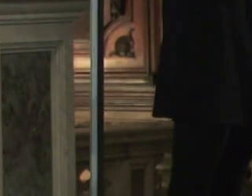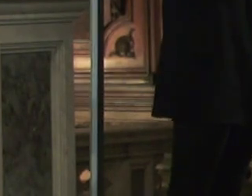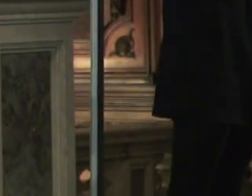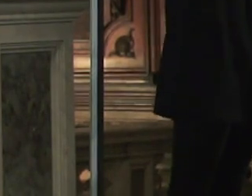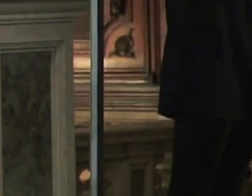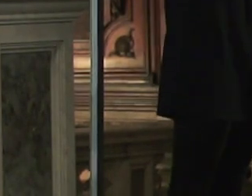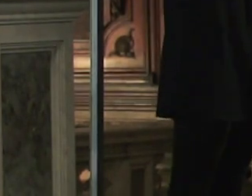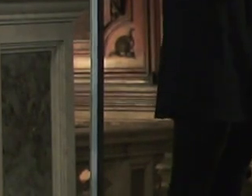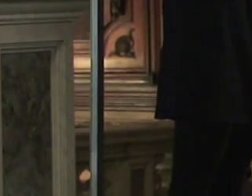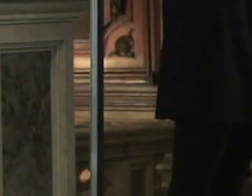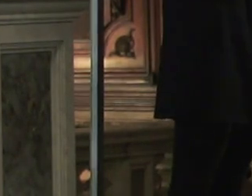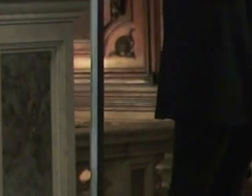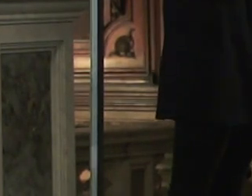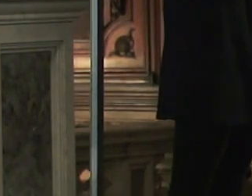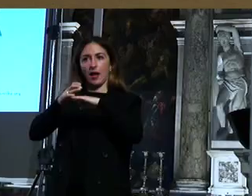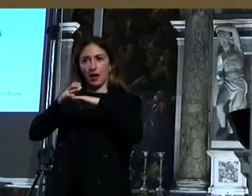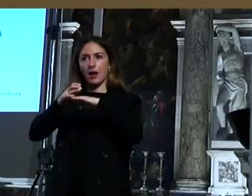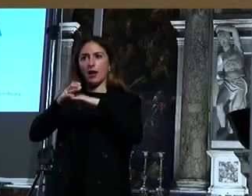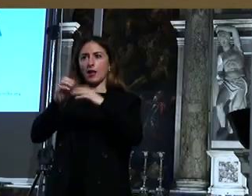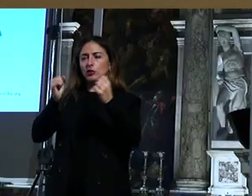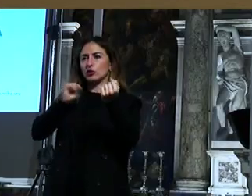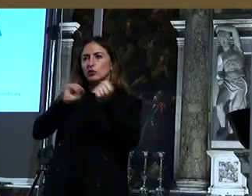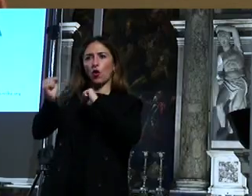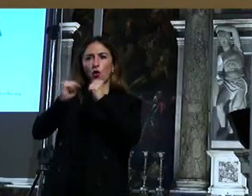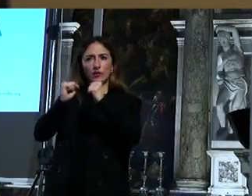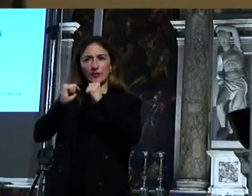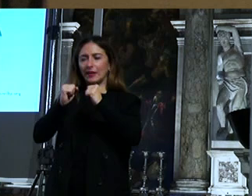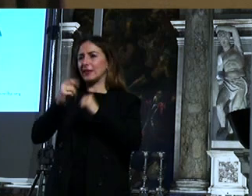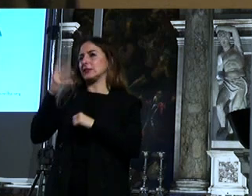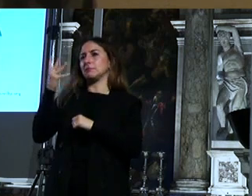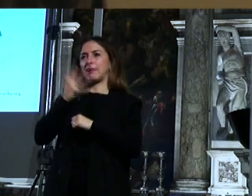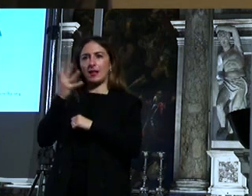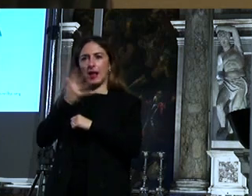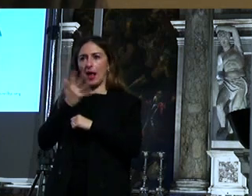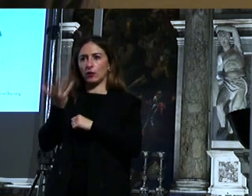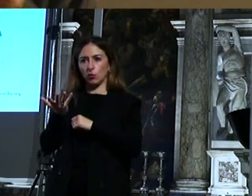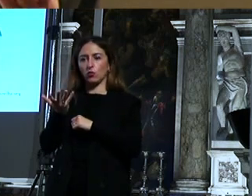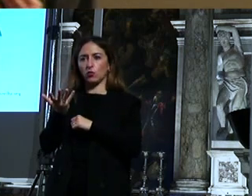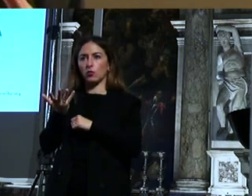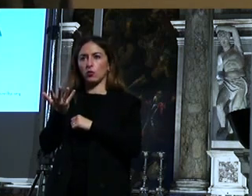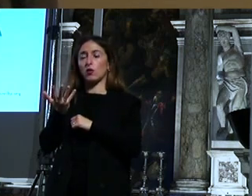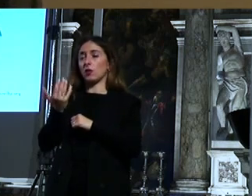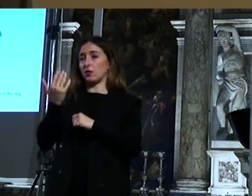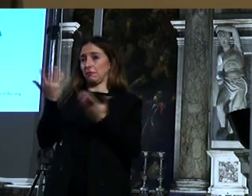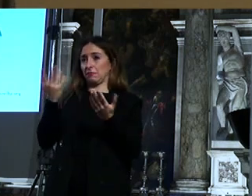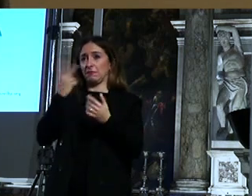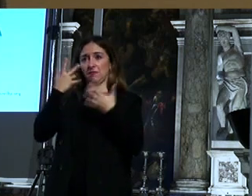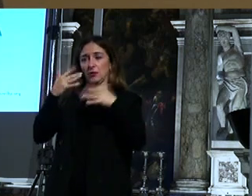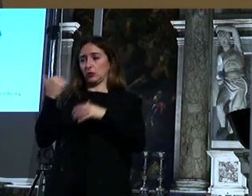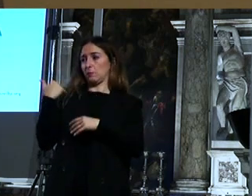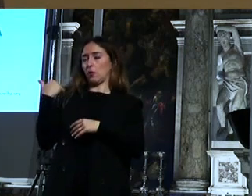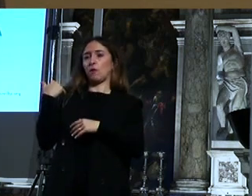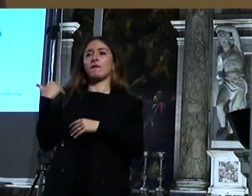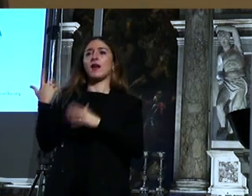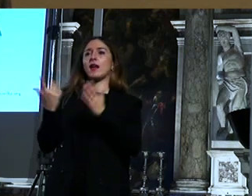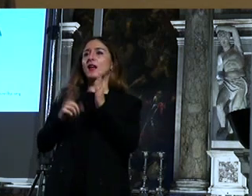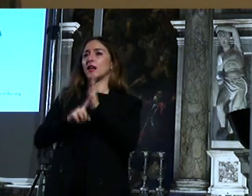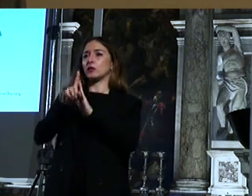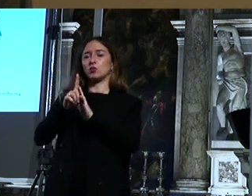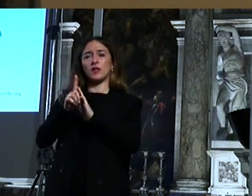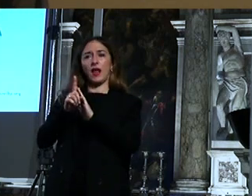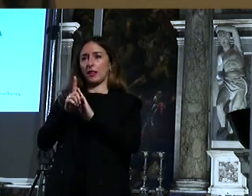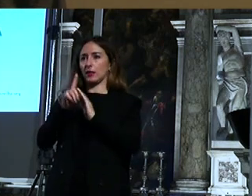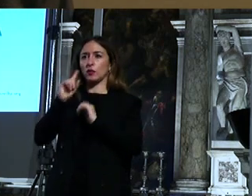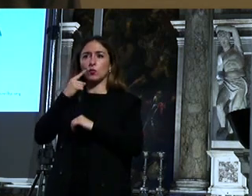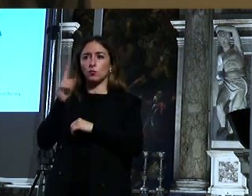nuova geopolitica fosse un'idea completamente sbagliata, e in fondo abbiamo visto di recente i risultati non felici